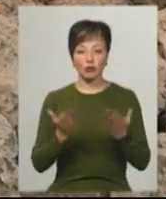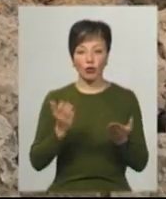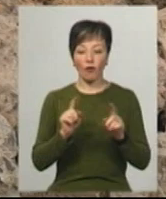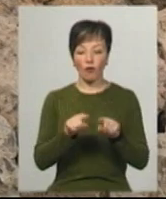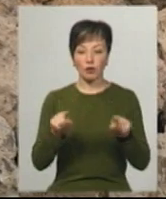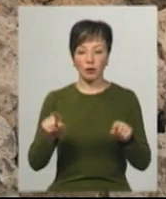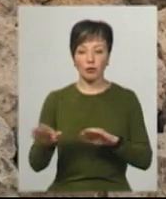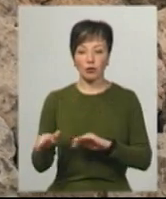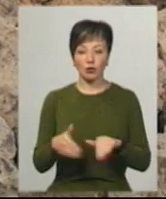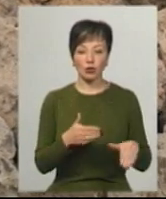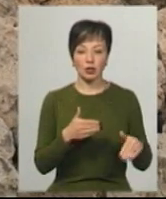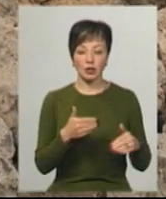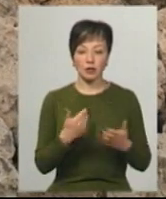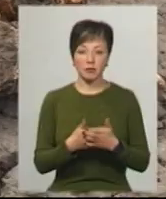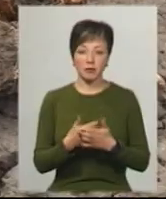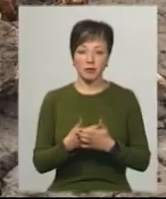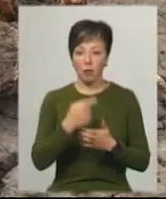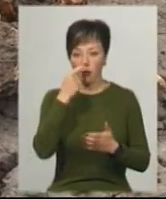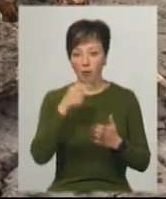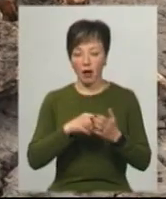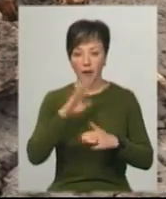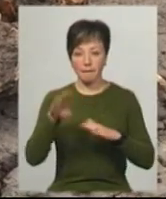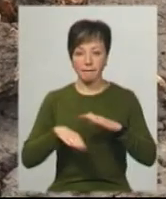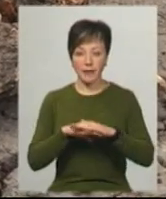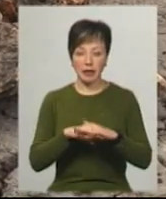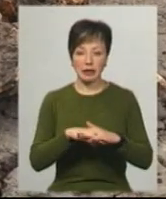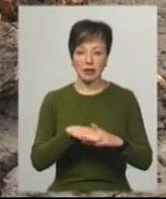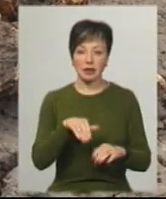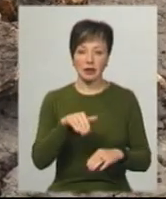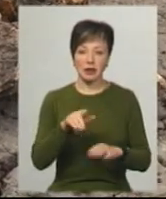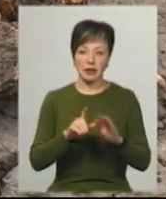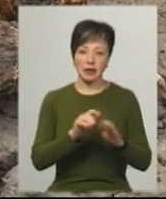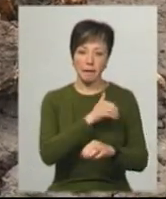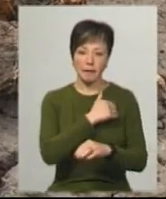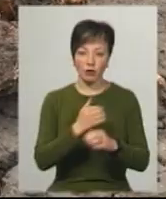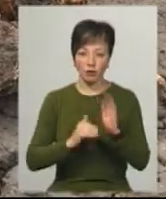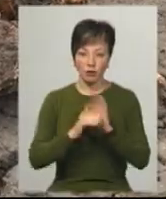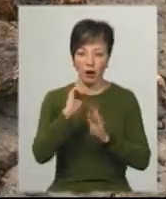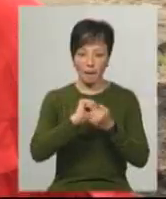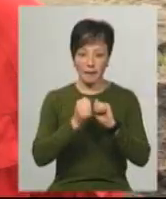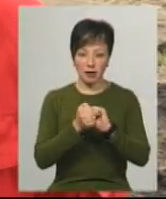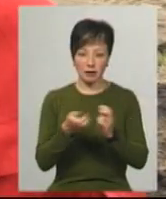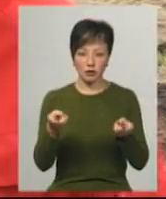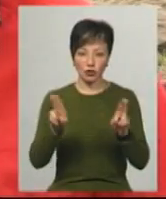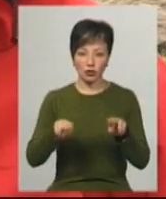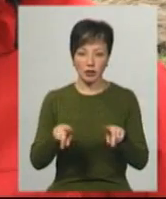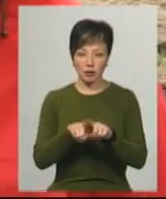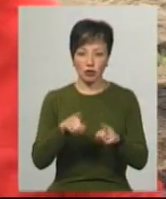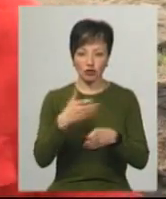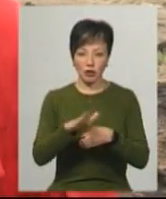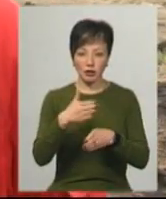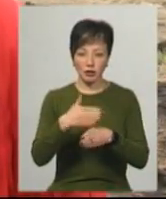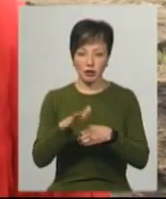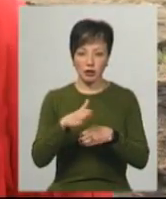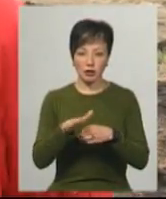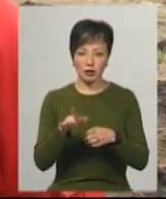пройшли, підпали під високу температуру, то вони кам'яніють і залишаються от в вигляді таких шматків. На перший